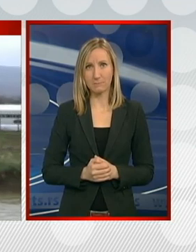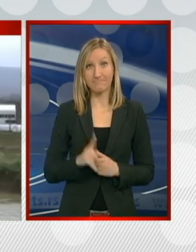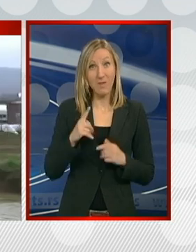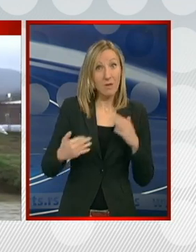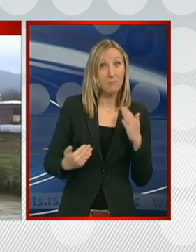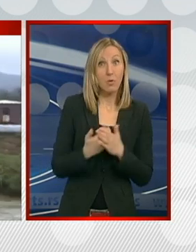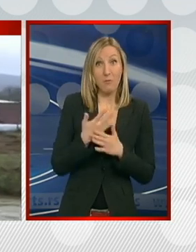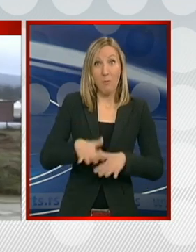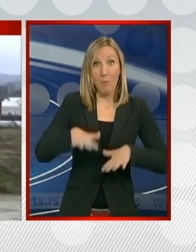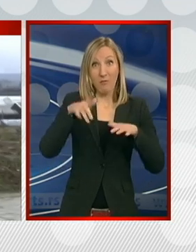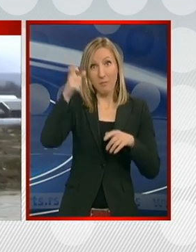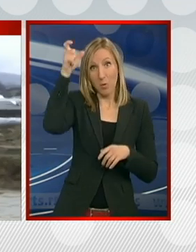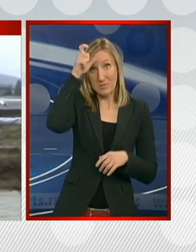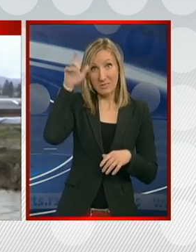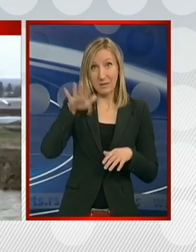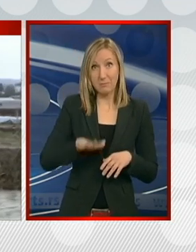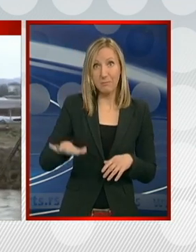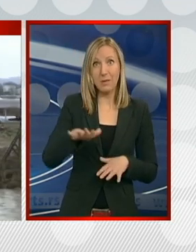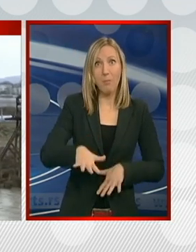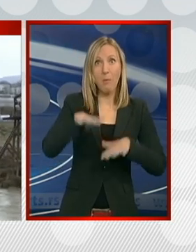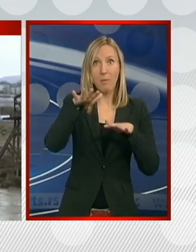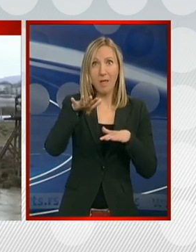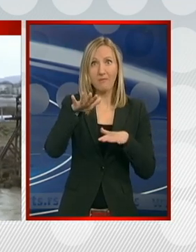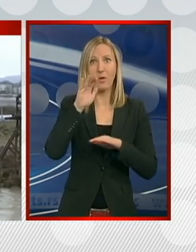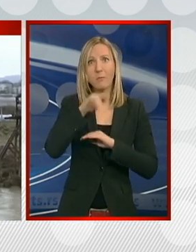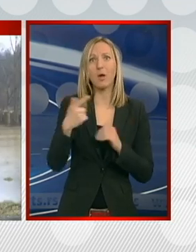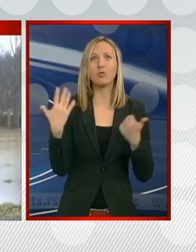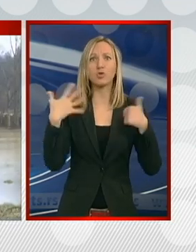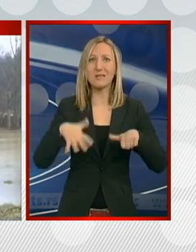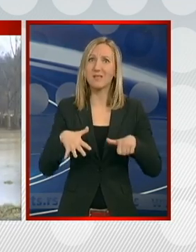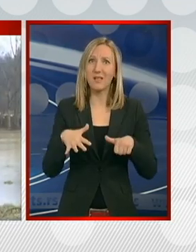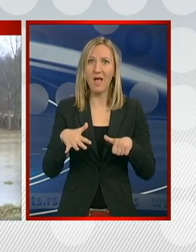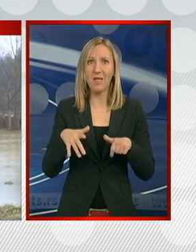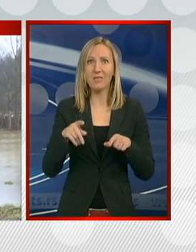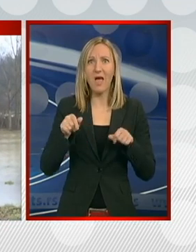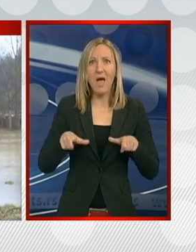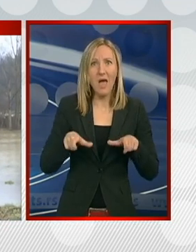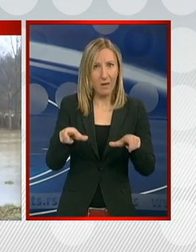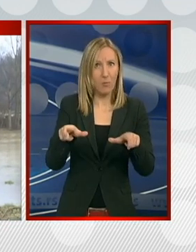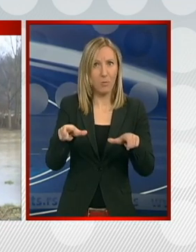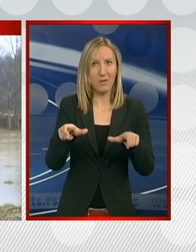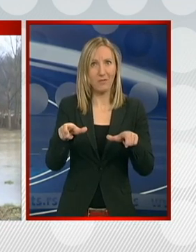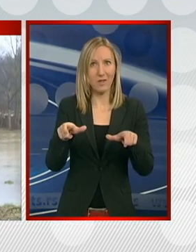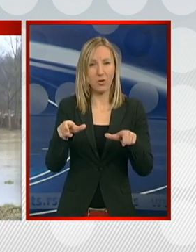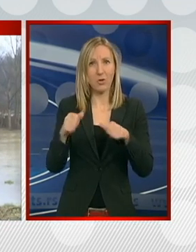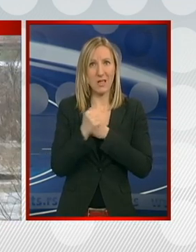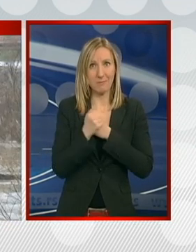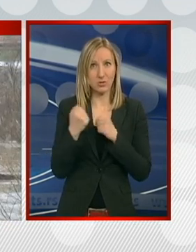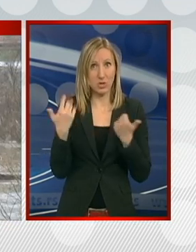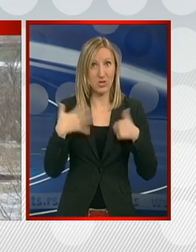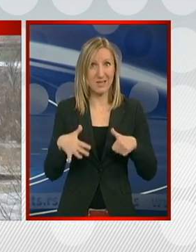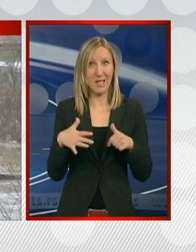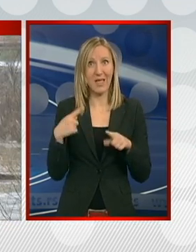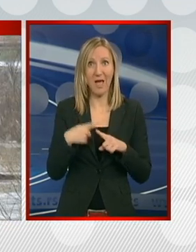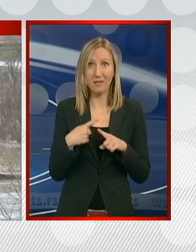U najnovijim poplavama u Srbiji poplavljeno je nešto više od 6.000 hektara poljoprivrednog zemljišta, dok su u stočarstvu štete manje, ali